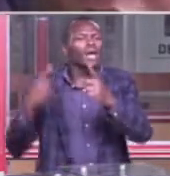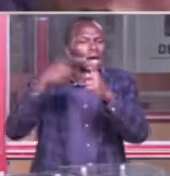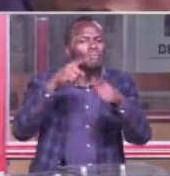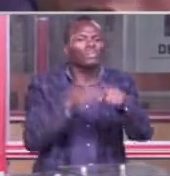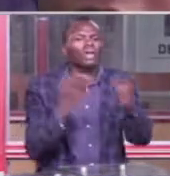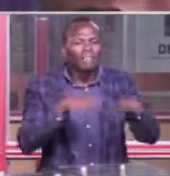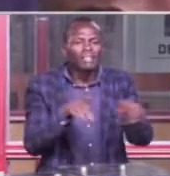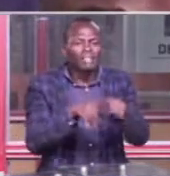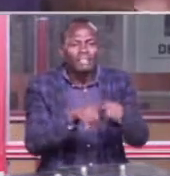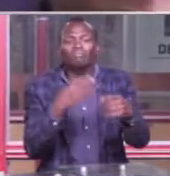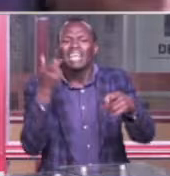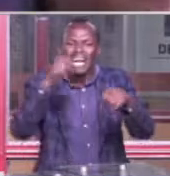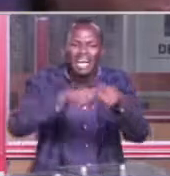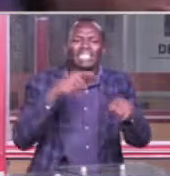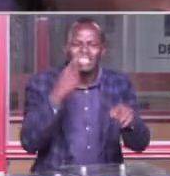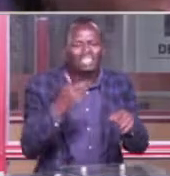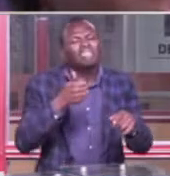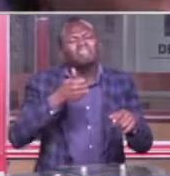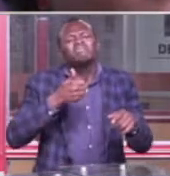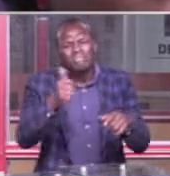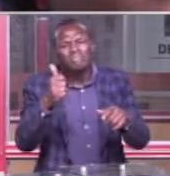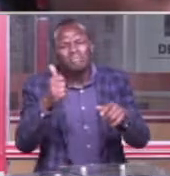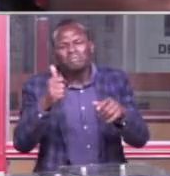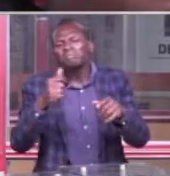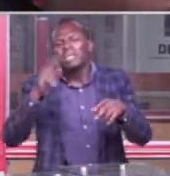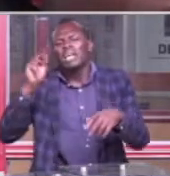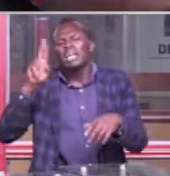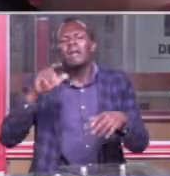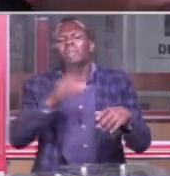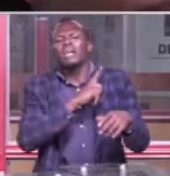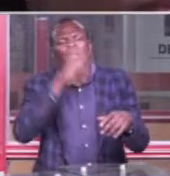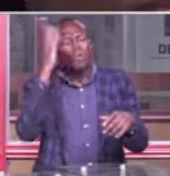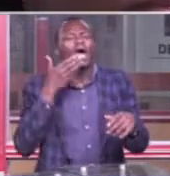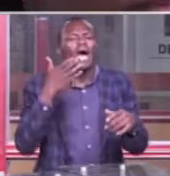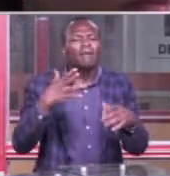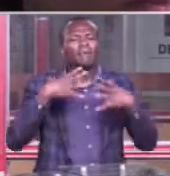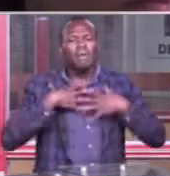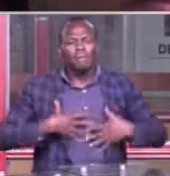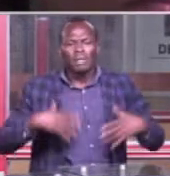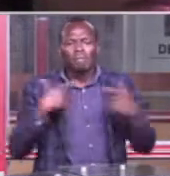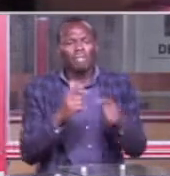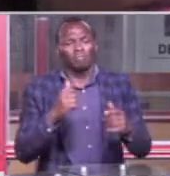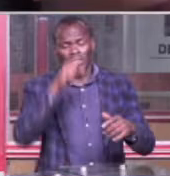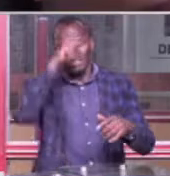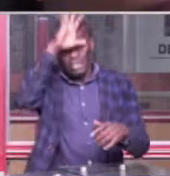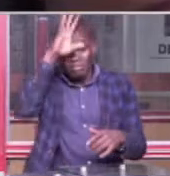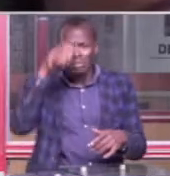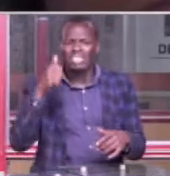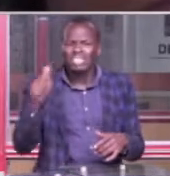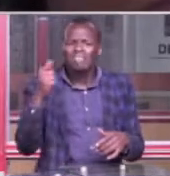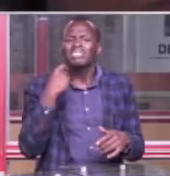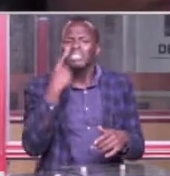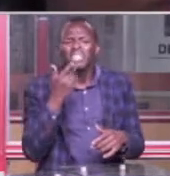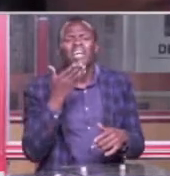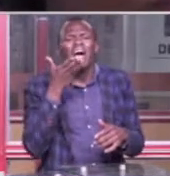Neewuunyiza nnyo ate okumulaba ng'agamba mabafi abamunoonya baagala kumujja ku bulamu bw'ensi eno.